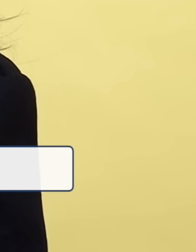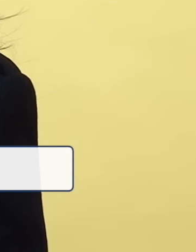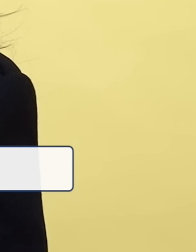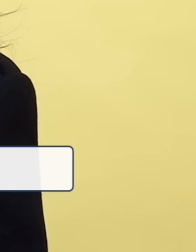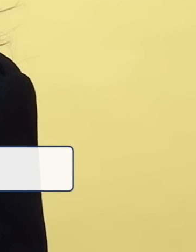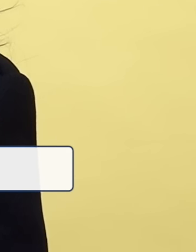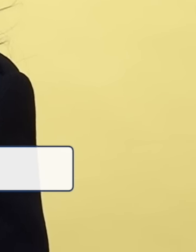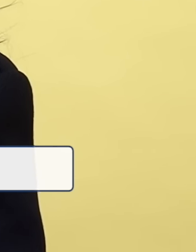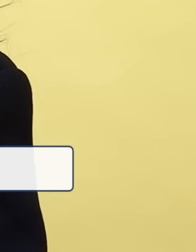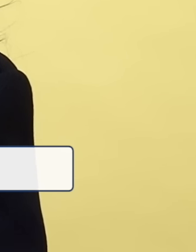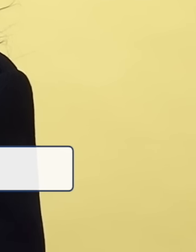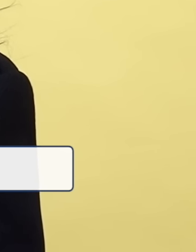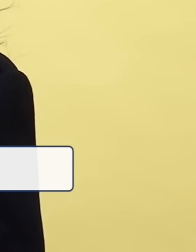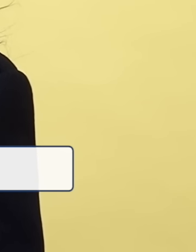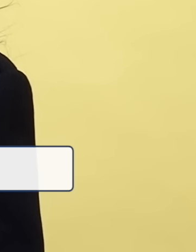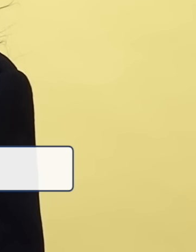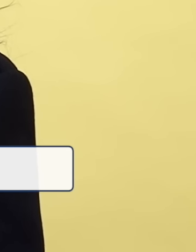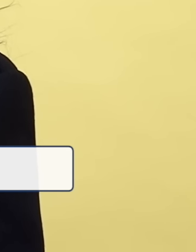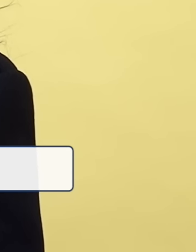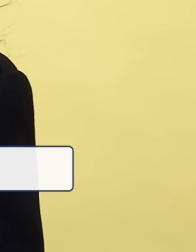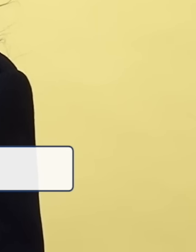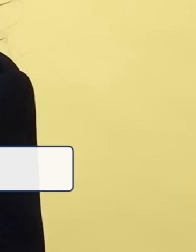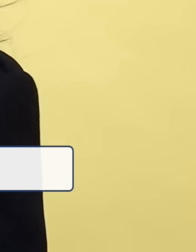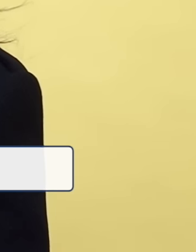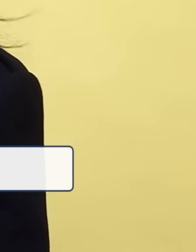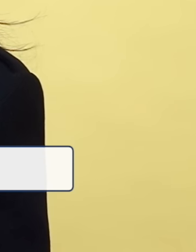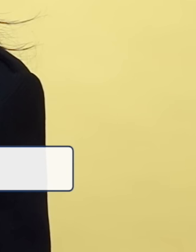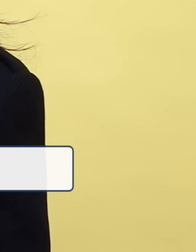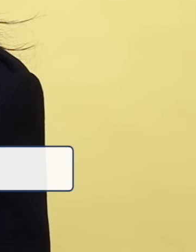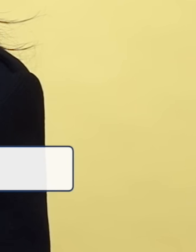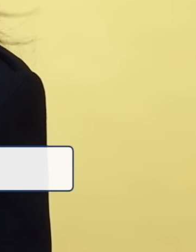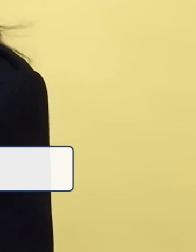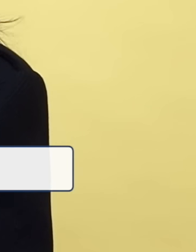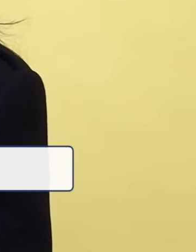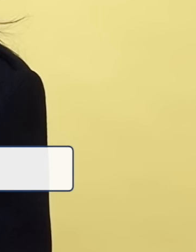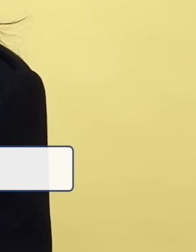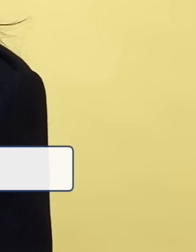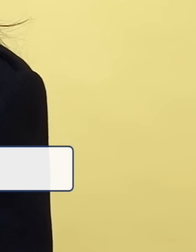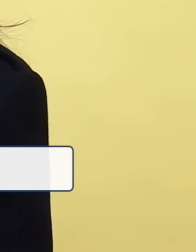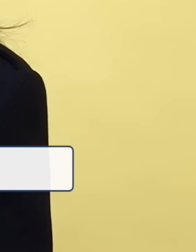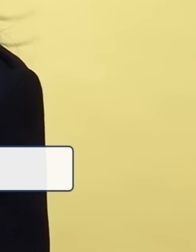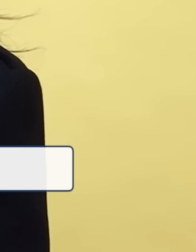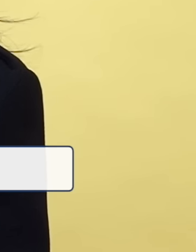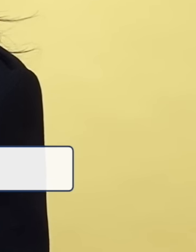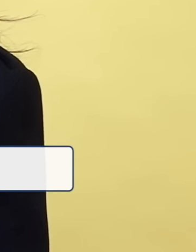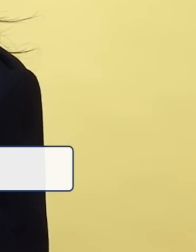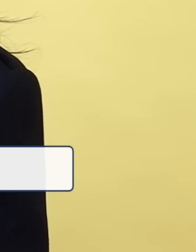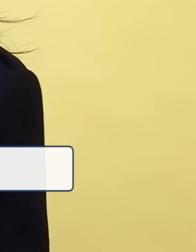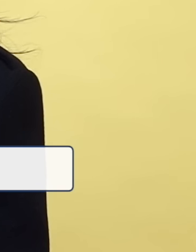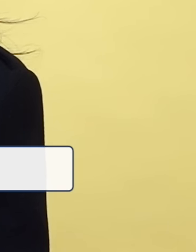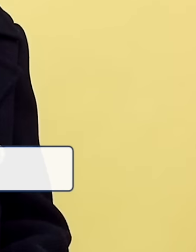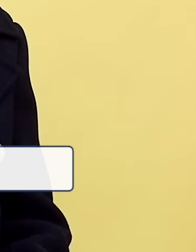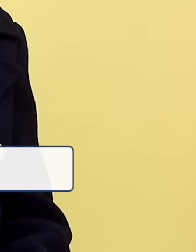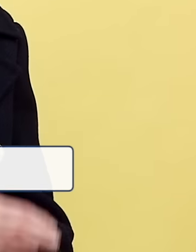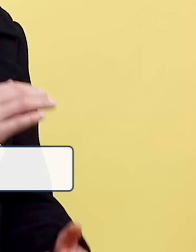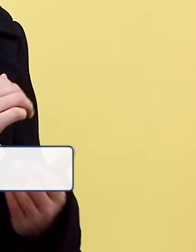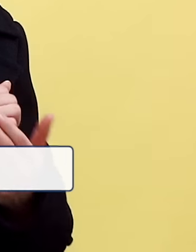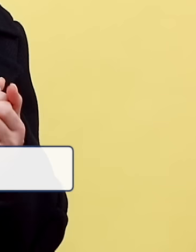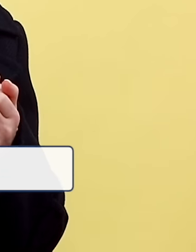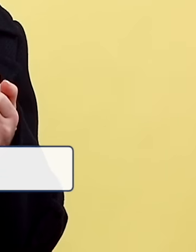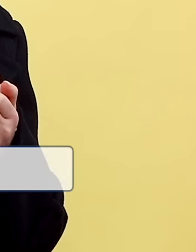뭐 그렇게 신이나 이렇게 말을 하죠 그러면 나는 그냥 좋은데 항상 기쁜데